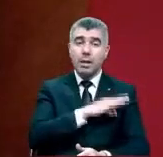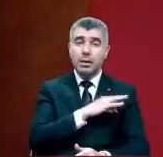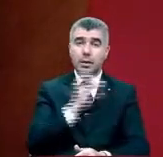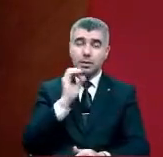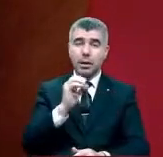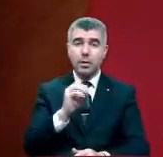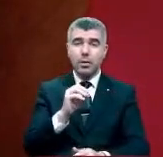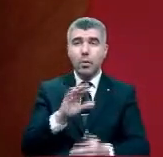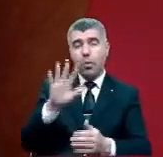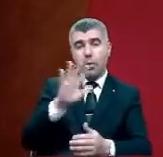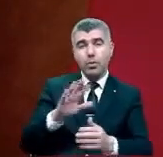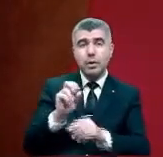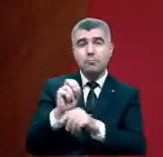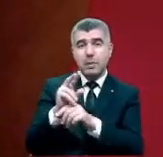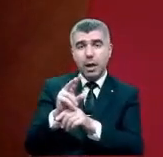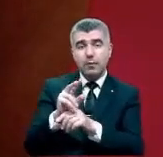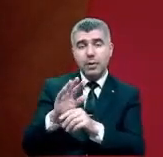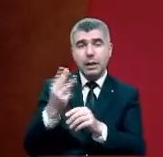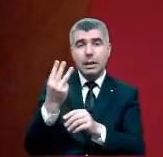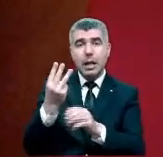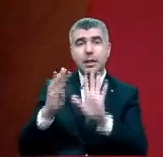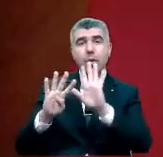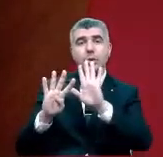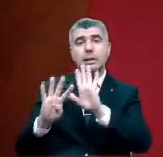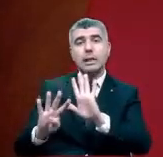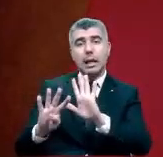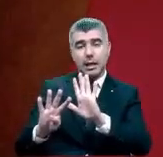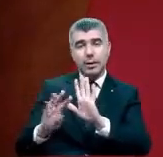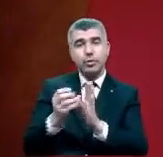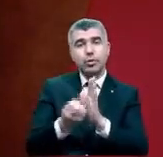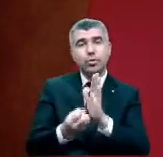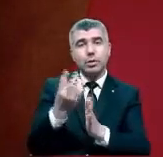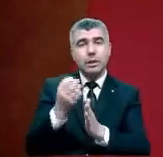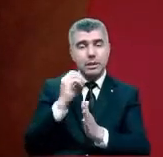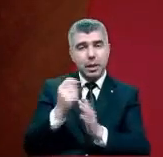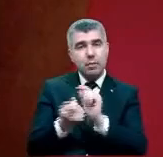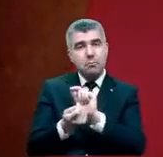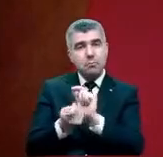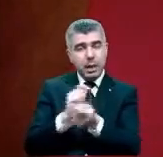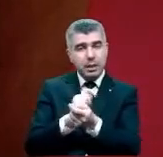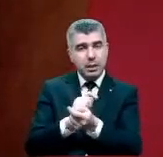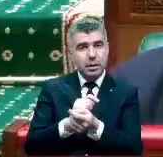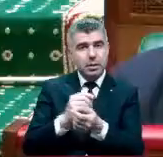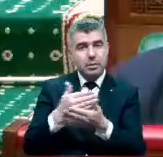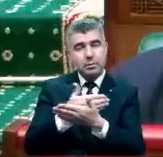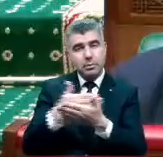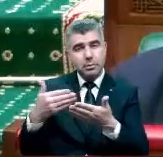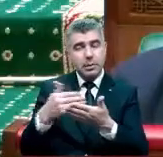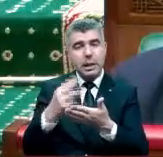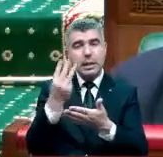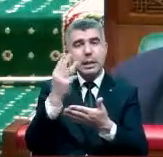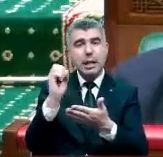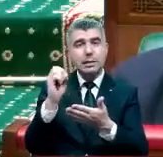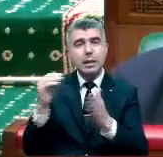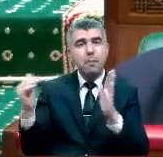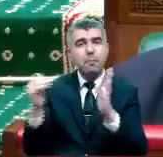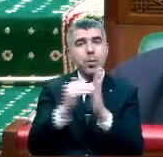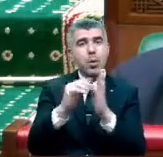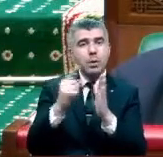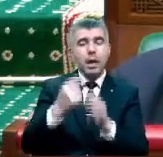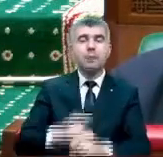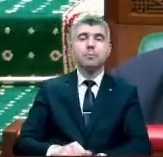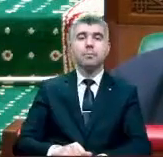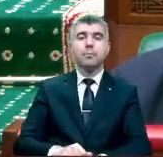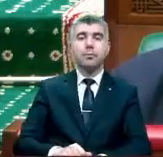النقل العمومي من المسافرين من 93 منحة للتجديد والتكسير بغلاف مالي بلغ حوالي 30 مليون درهم.